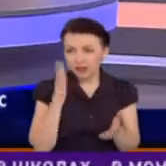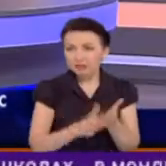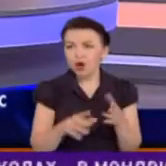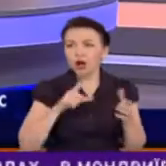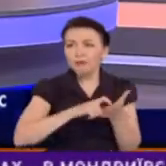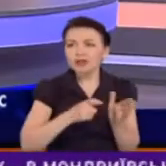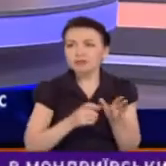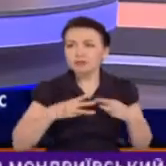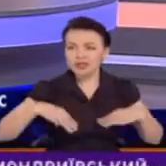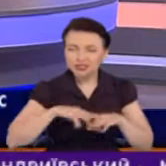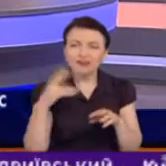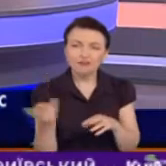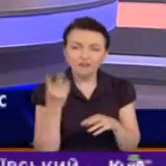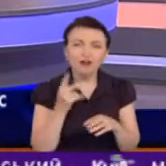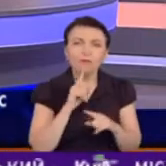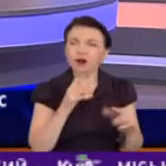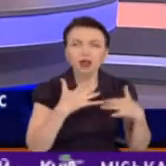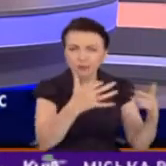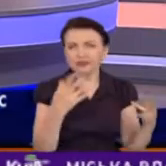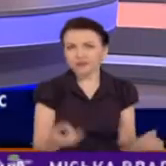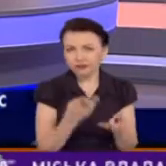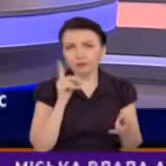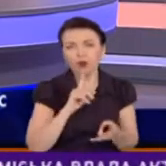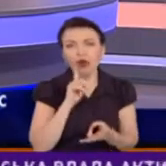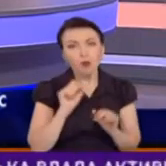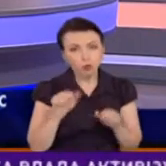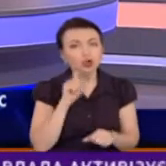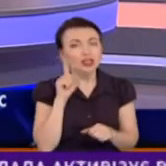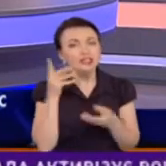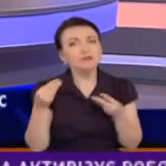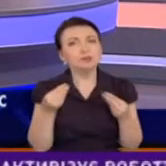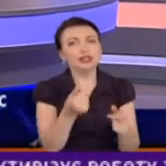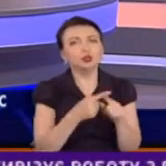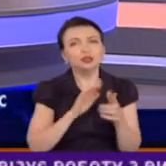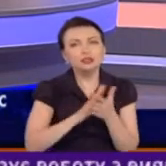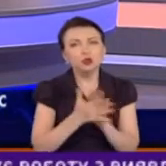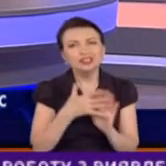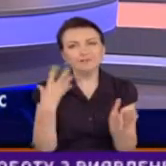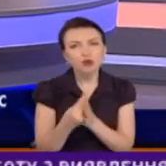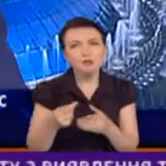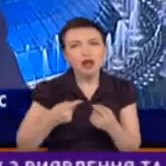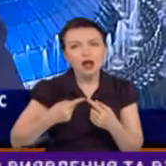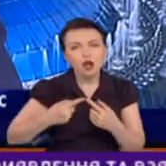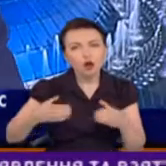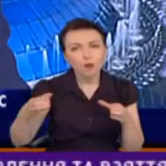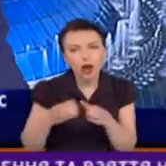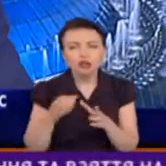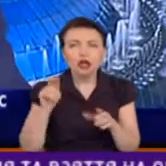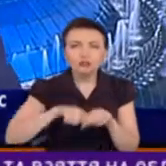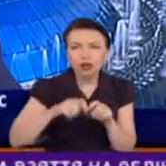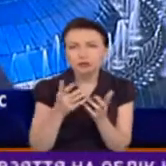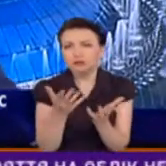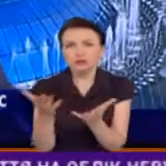уряд, точніше, цей парламент залишається. Чи може Зеленський вплинути на цю ситуацію своїми експертами, командою, постановами, я не